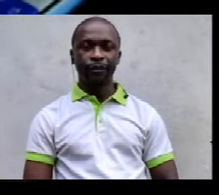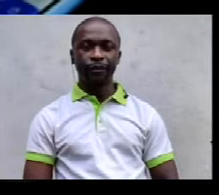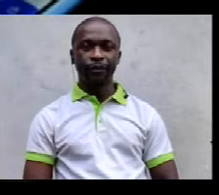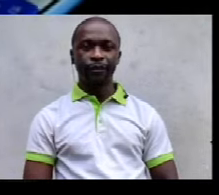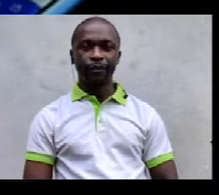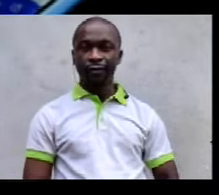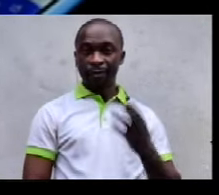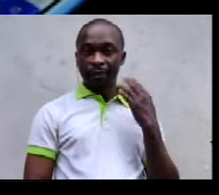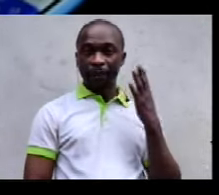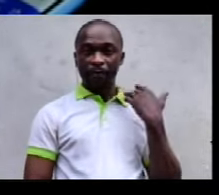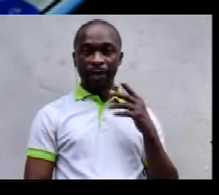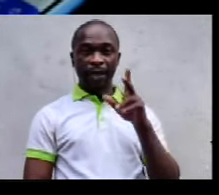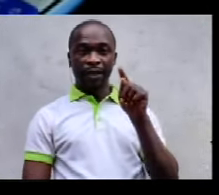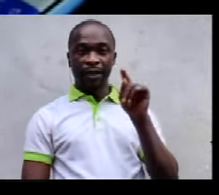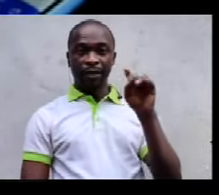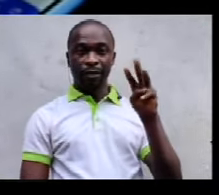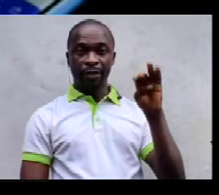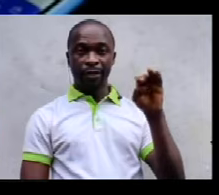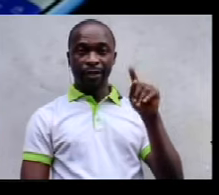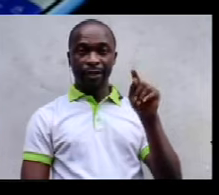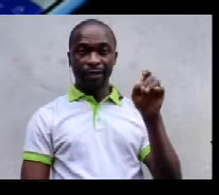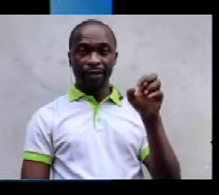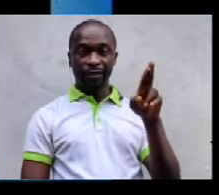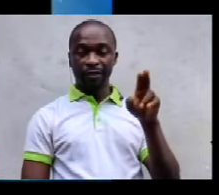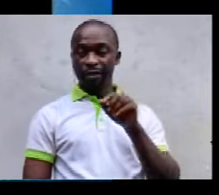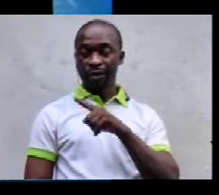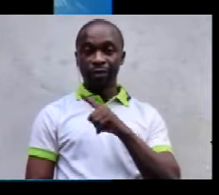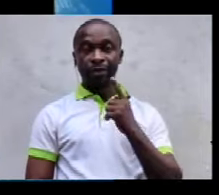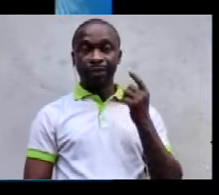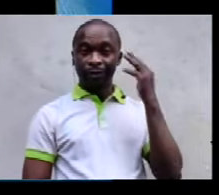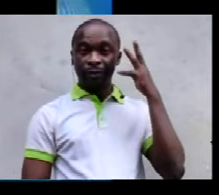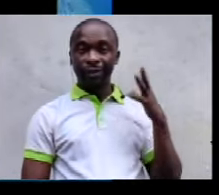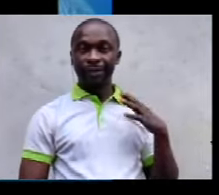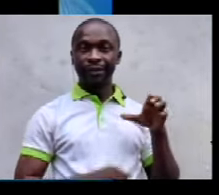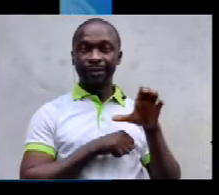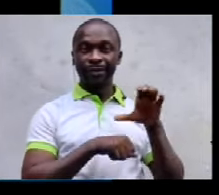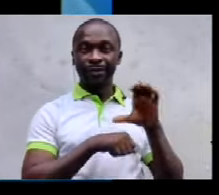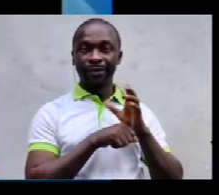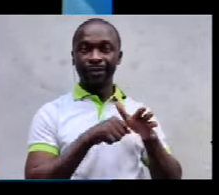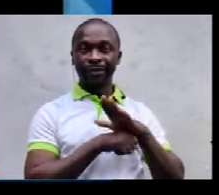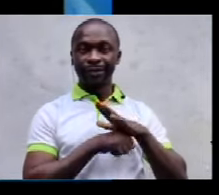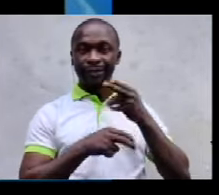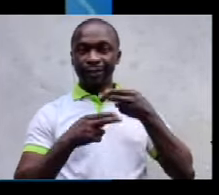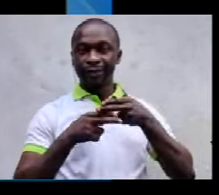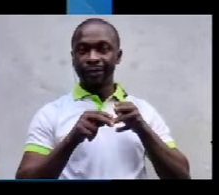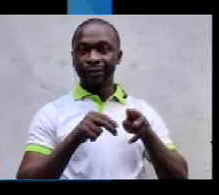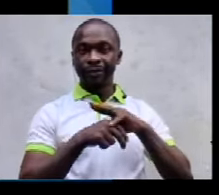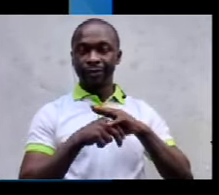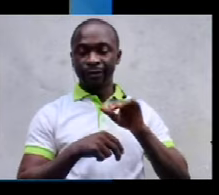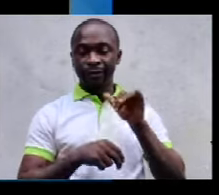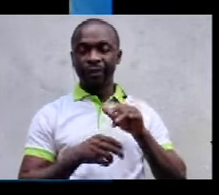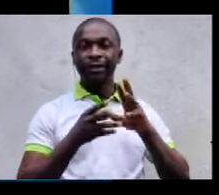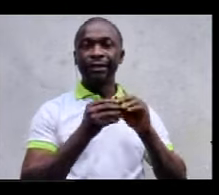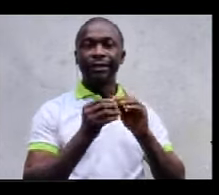Dans un post publié sur sa page Twitter, le ministre camerounais de la Santé Manaouda Malachi a indiqué que les premières doses de